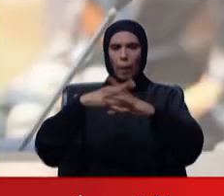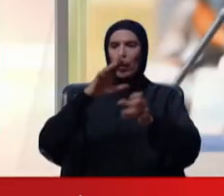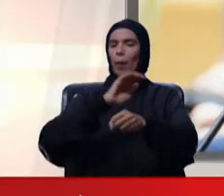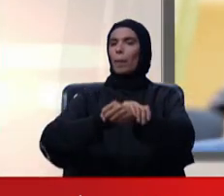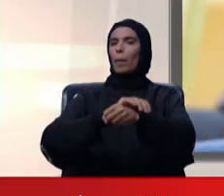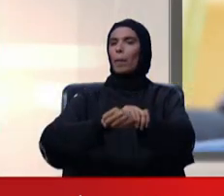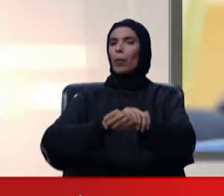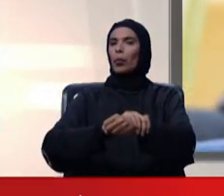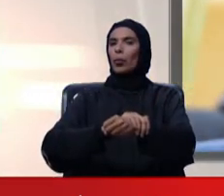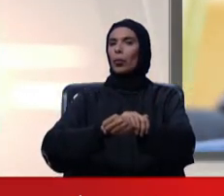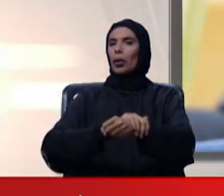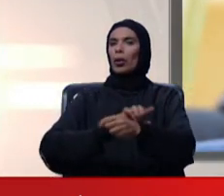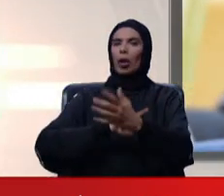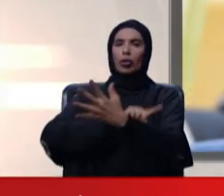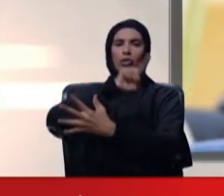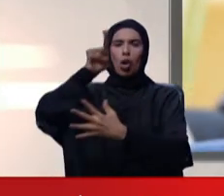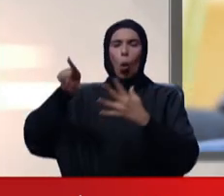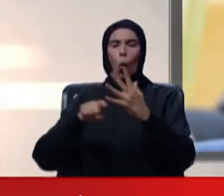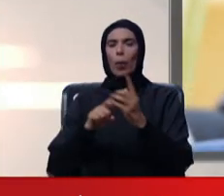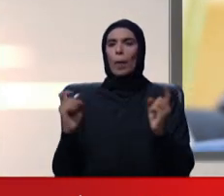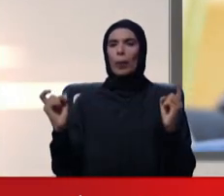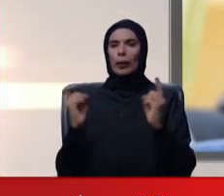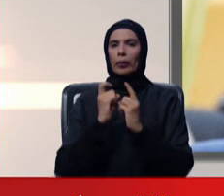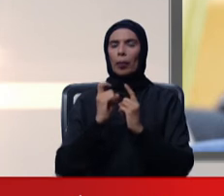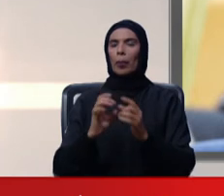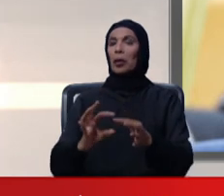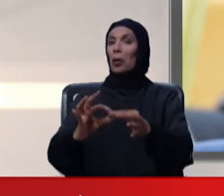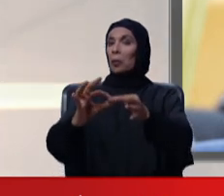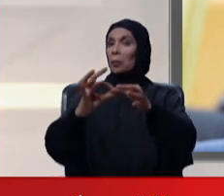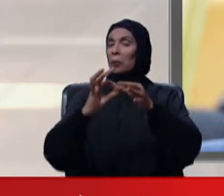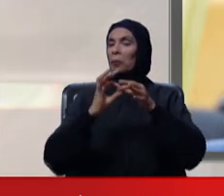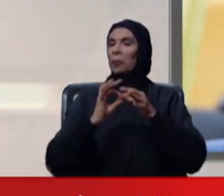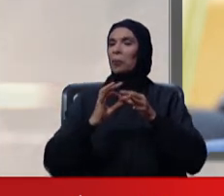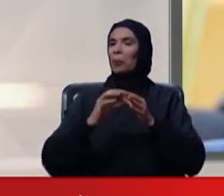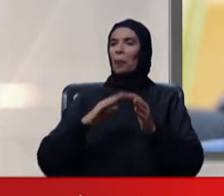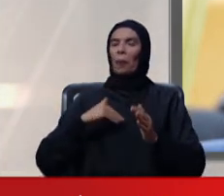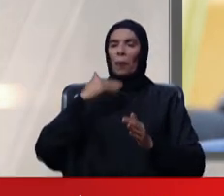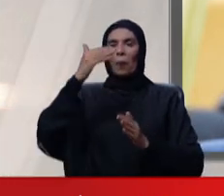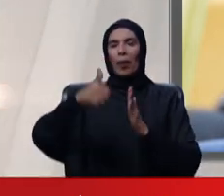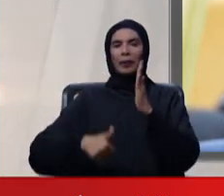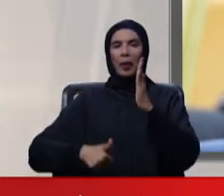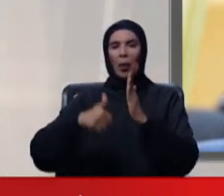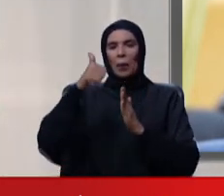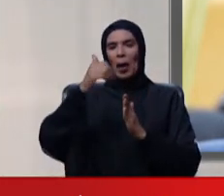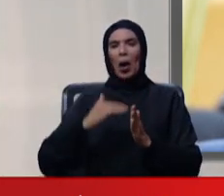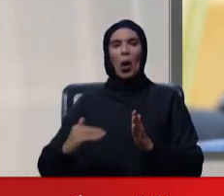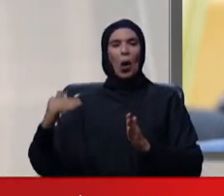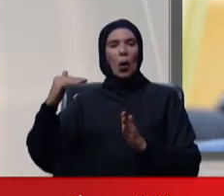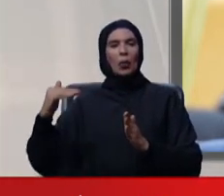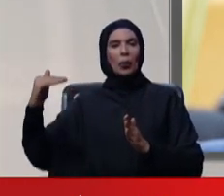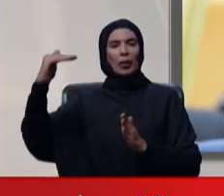وتضافرها من أجل تجاوز تلك التحديات والوصول لمستقبل أفضل لجميع الدول ويلبي طموحات شعوبها في